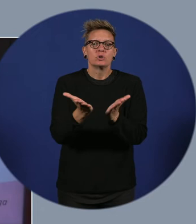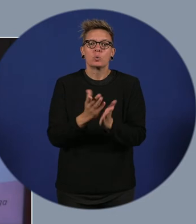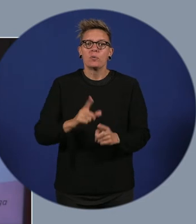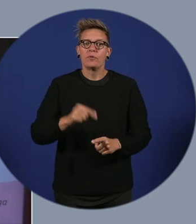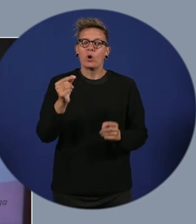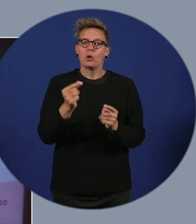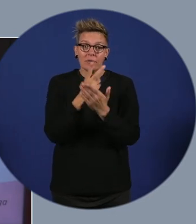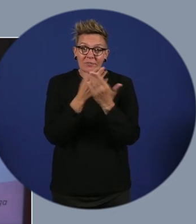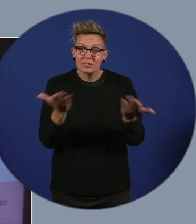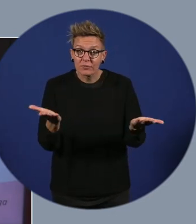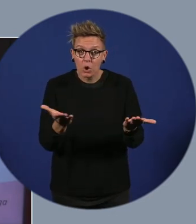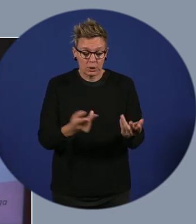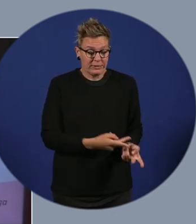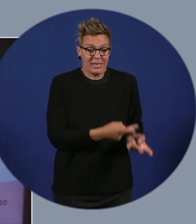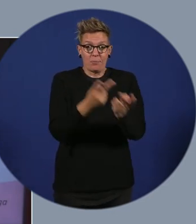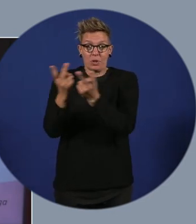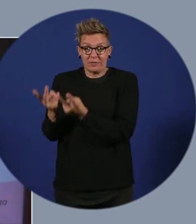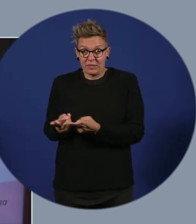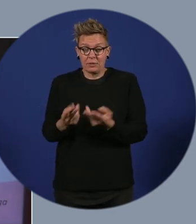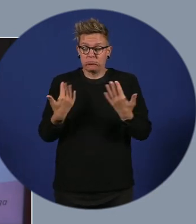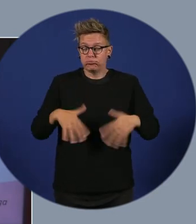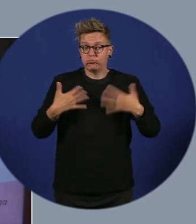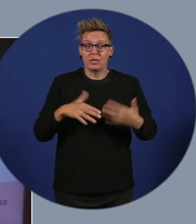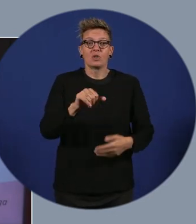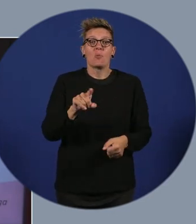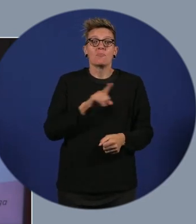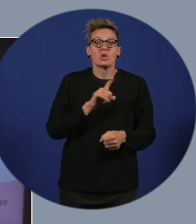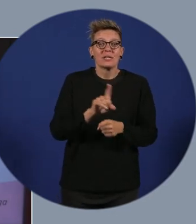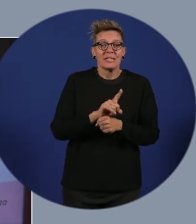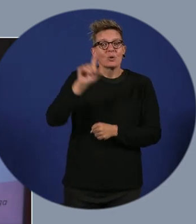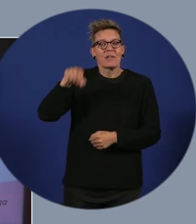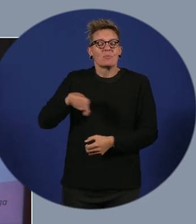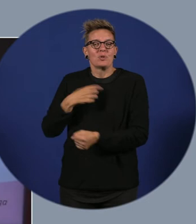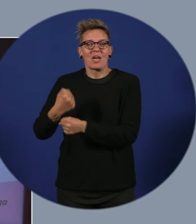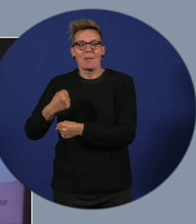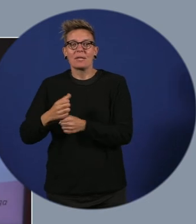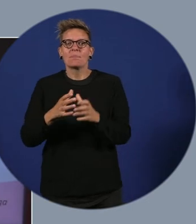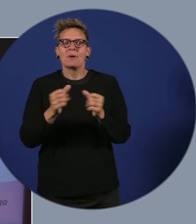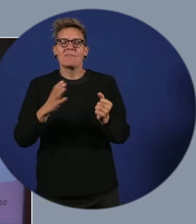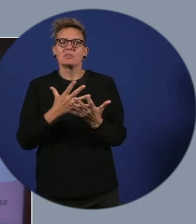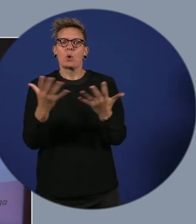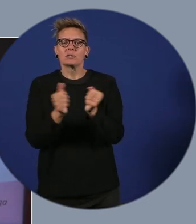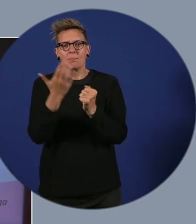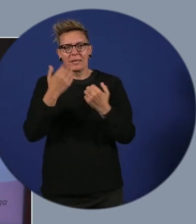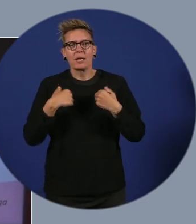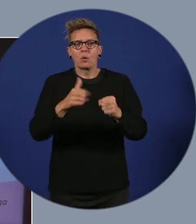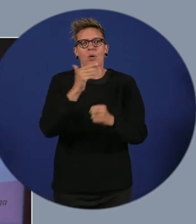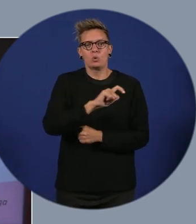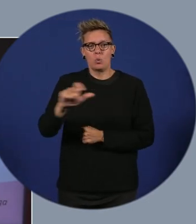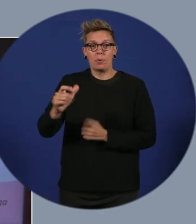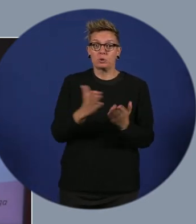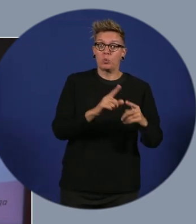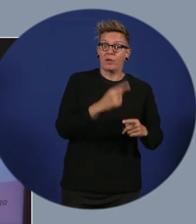demokrati tar faktiskt både tid och arbetskraft. Men det finns många sätt att engagera unga på. Skolvalet är ett. Jag